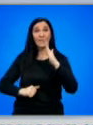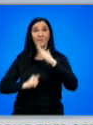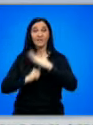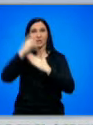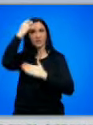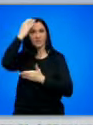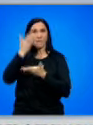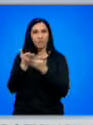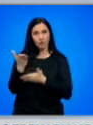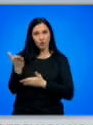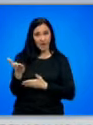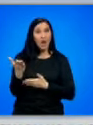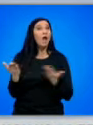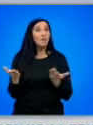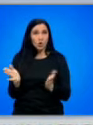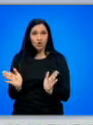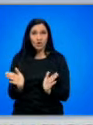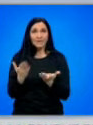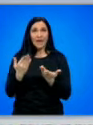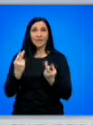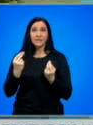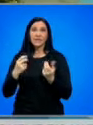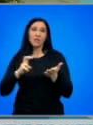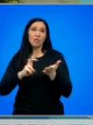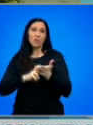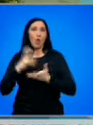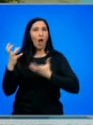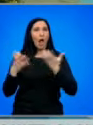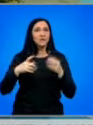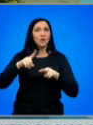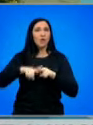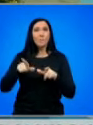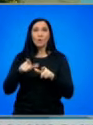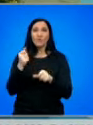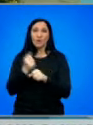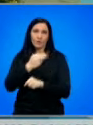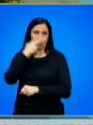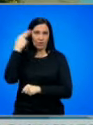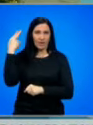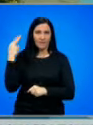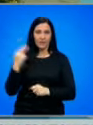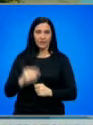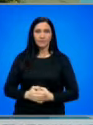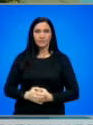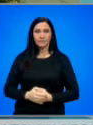помощ за тях. Какво ще стане с цените на тока и газа? Николай Минков работи по темата.